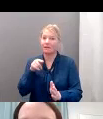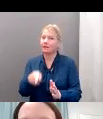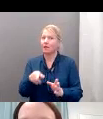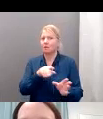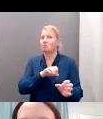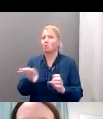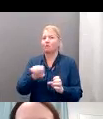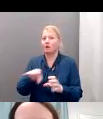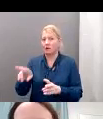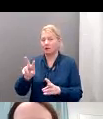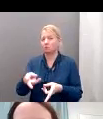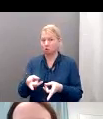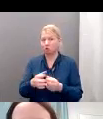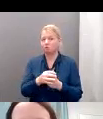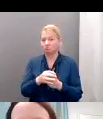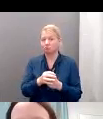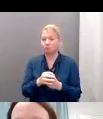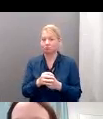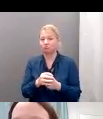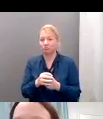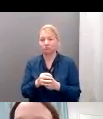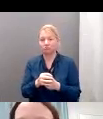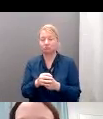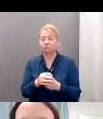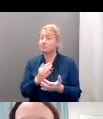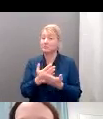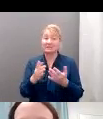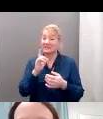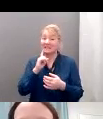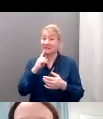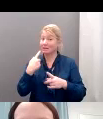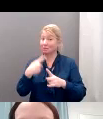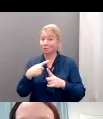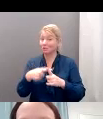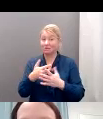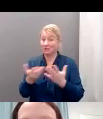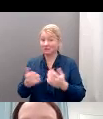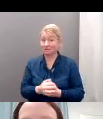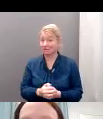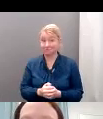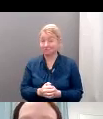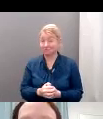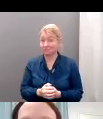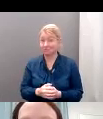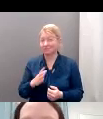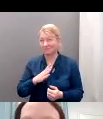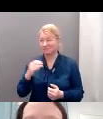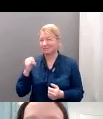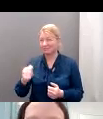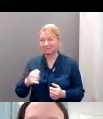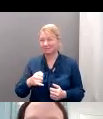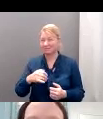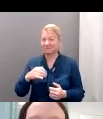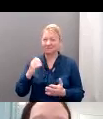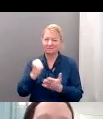den är då inte alltid så positiv, utan det kan finnas fördomar och stigman där